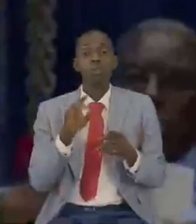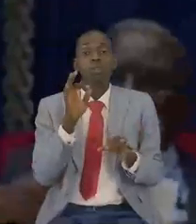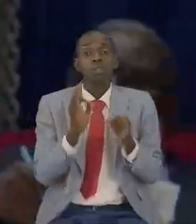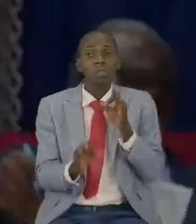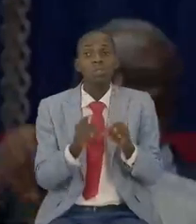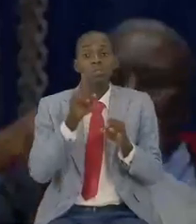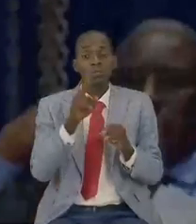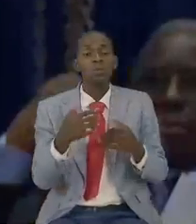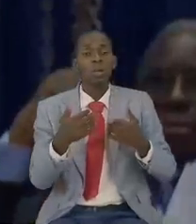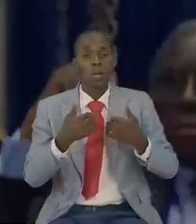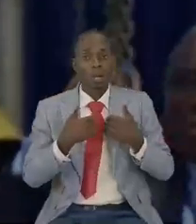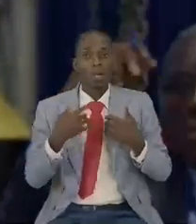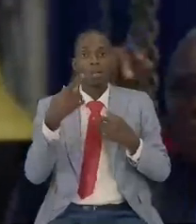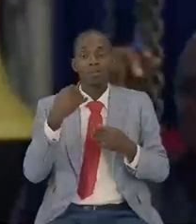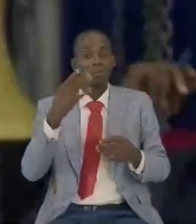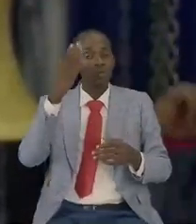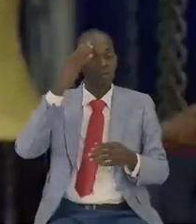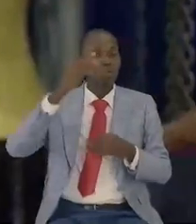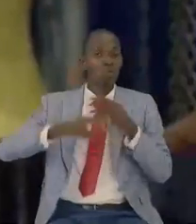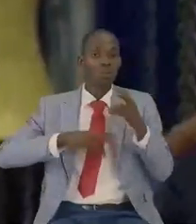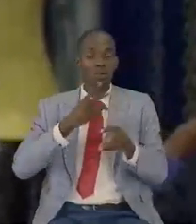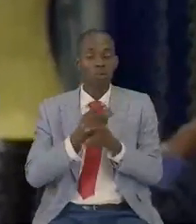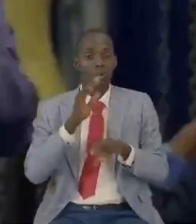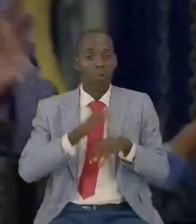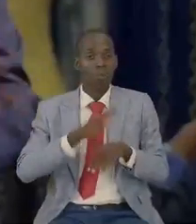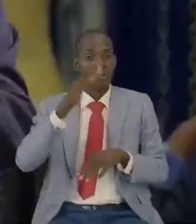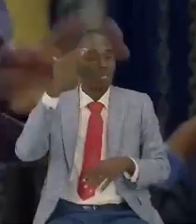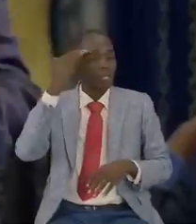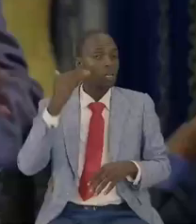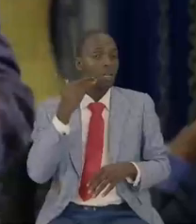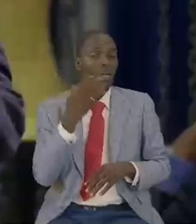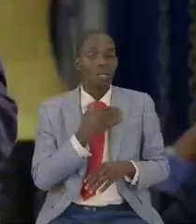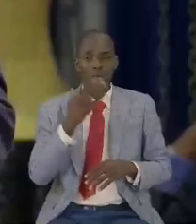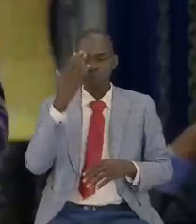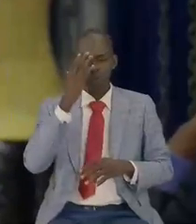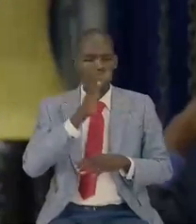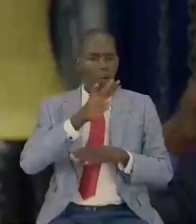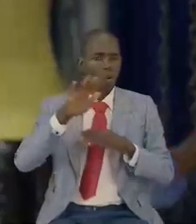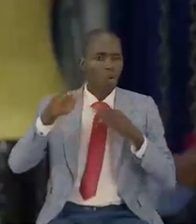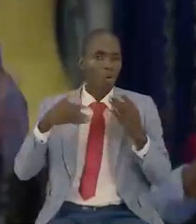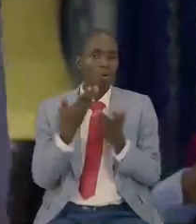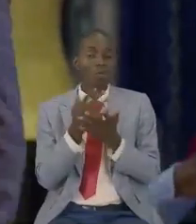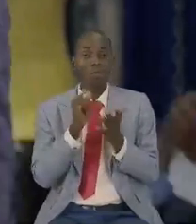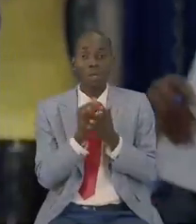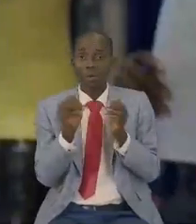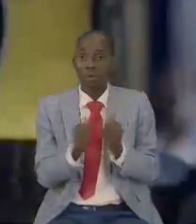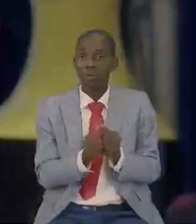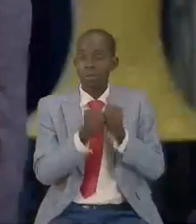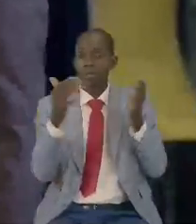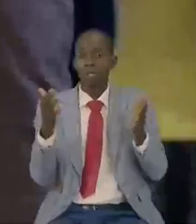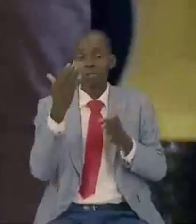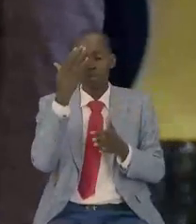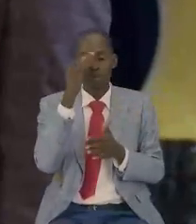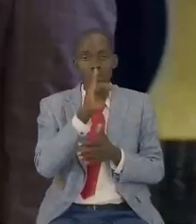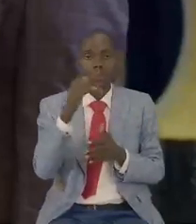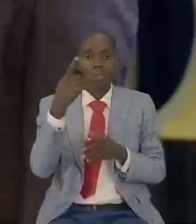académique que tu as fréquenté, même si tu transportes l'encyclopédie sur ta tête et tu connais tout cela sans connaître le